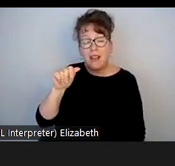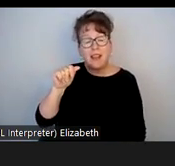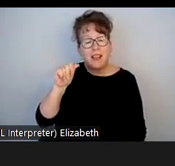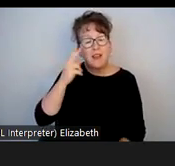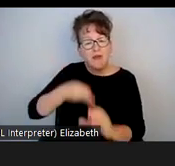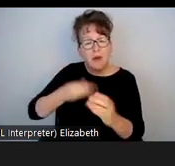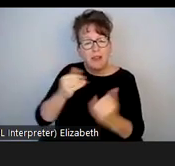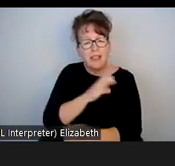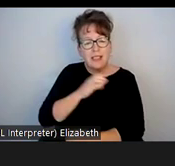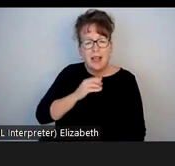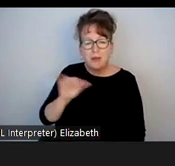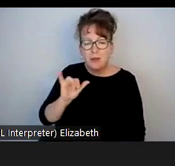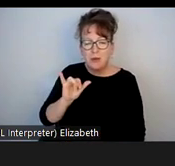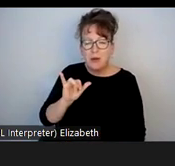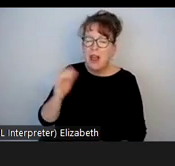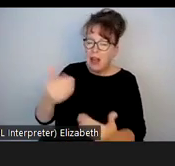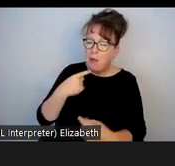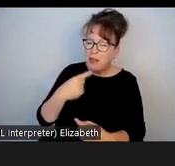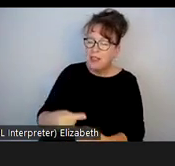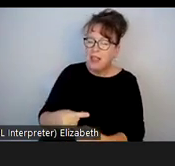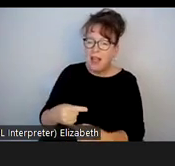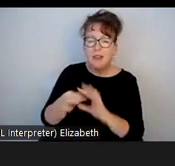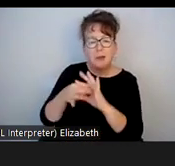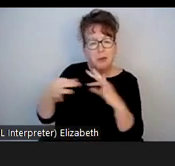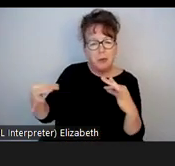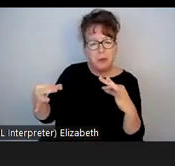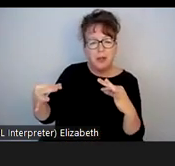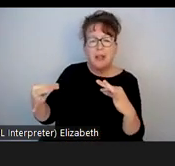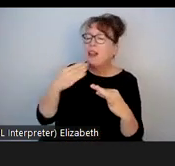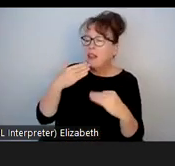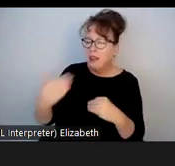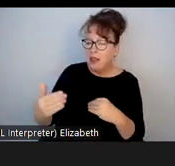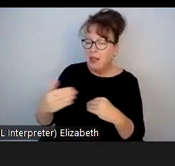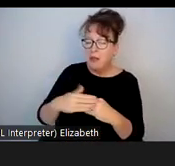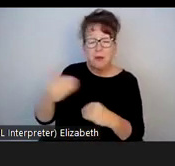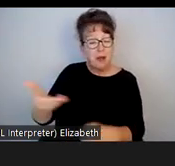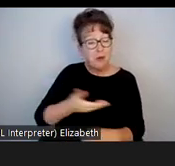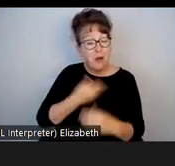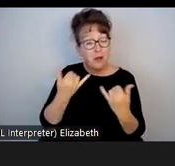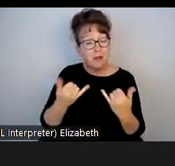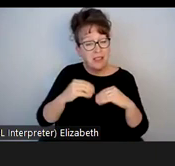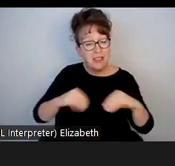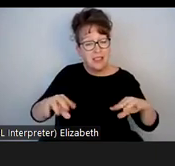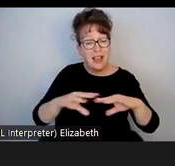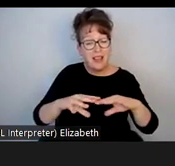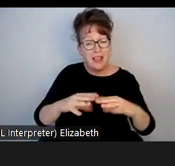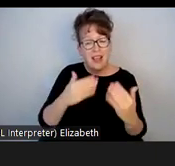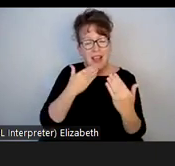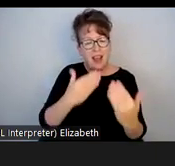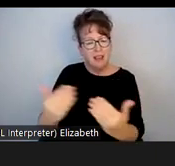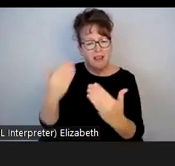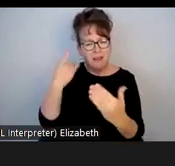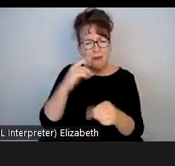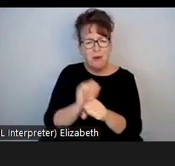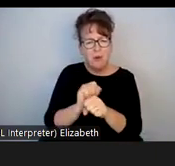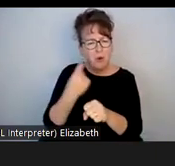Comeliza Ferity, và tôi muốn nói là Connie, đây một cái cách cảm ơn chính thức, và chúng tôi chào đón các